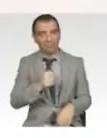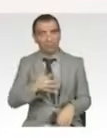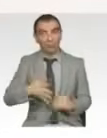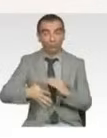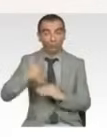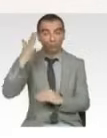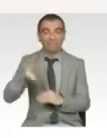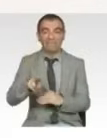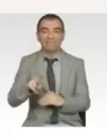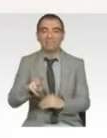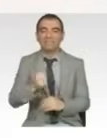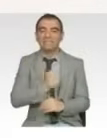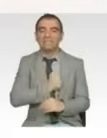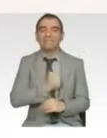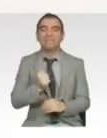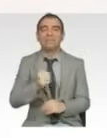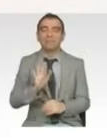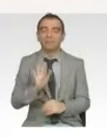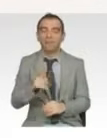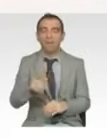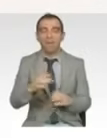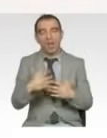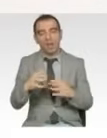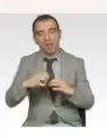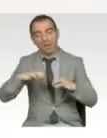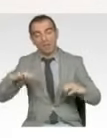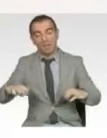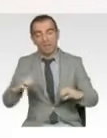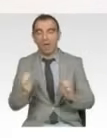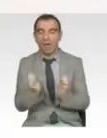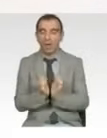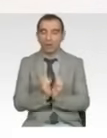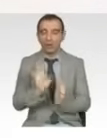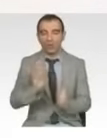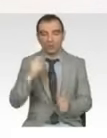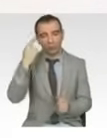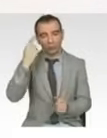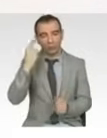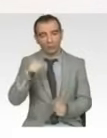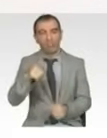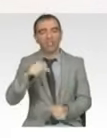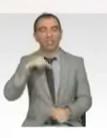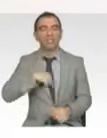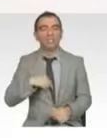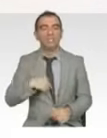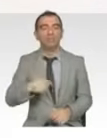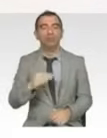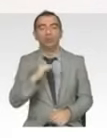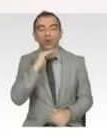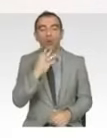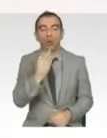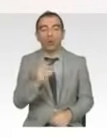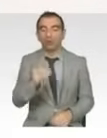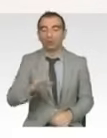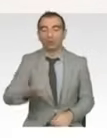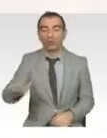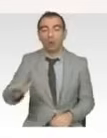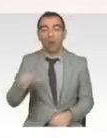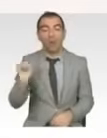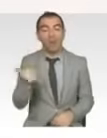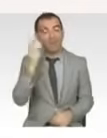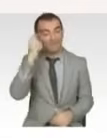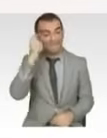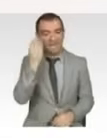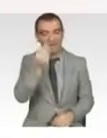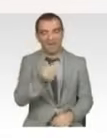sıkılmayacak. Ayrılırken de aileler şunu düşünsünler, heybemiz dolu olarak ayrılıyoruz. Çocuklarımıza önemli bilgiler